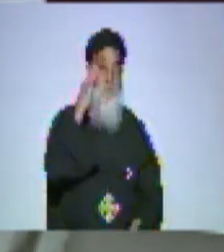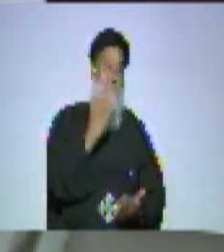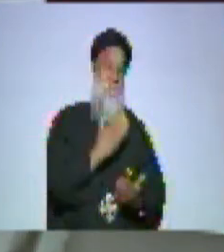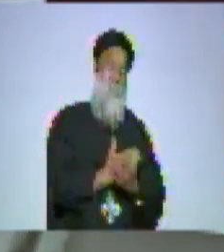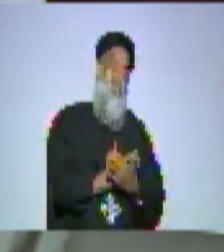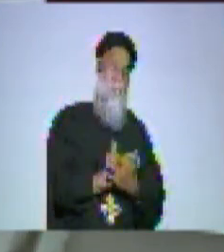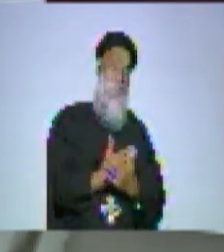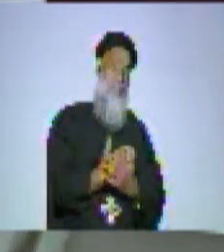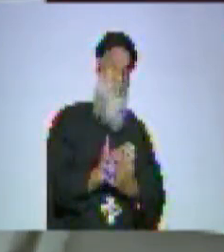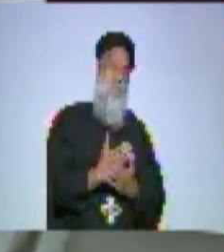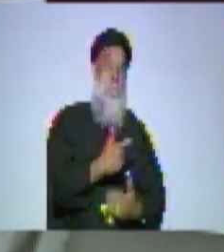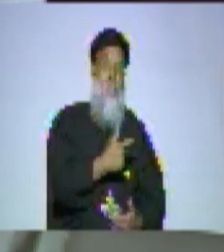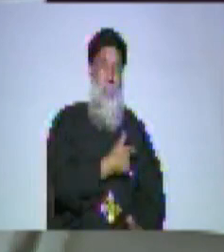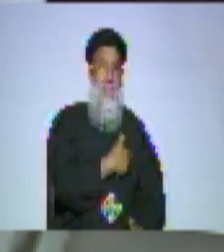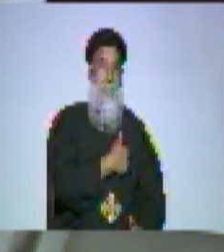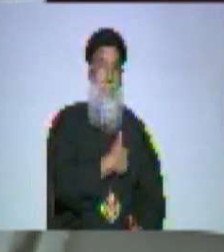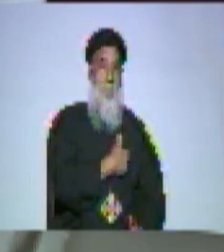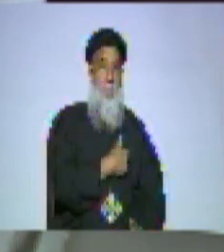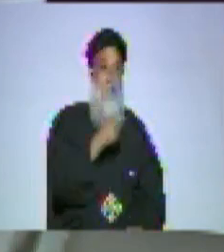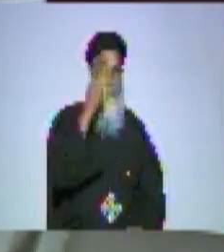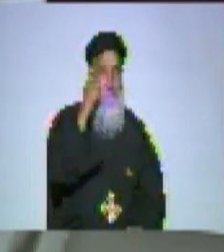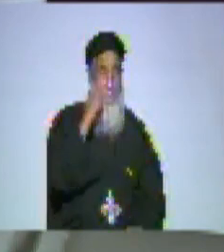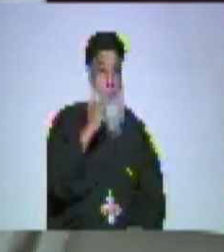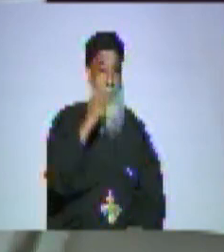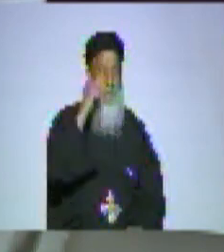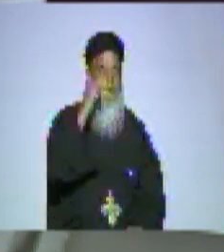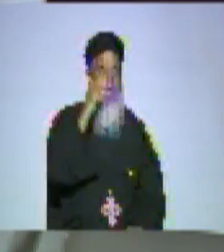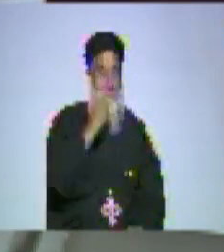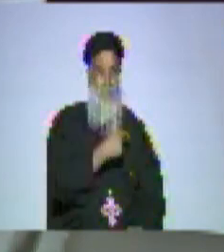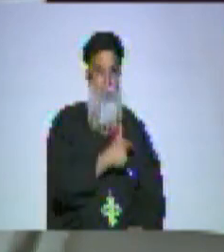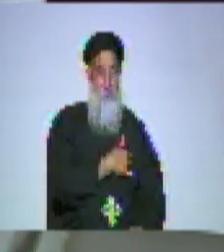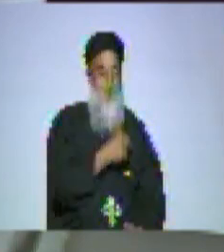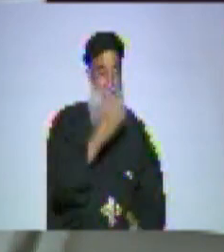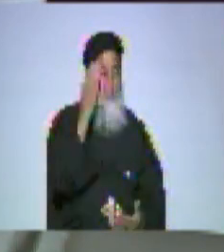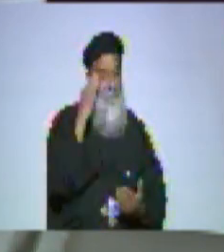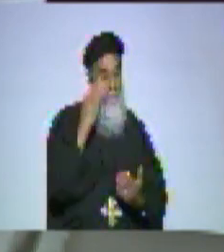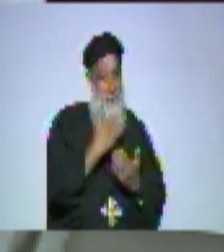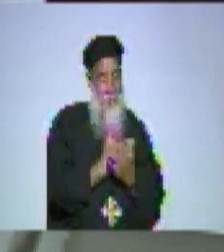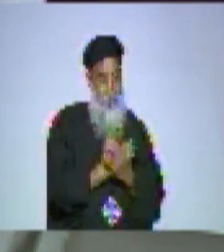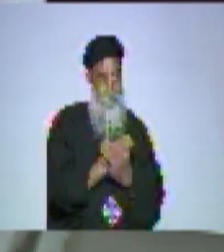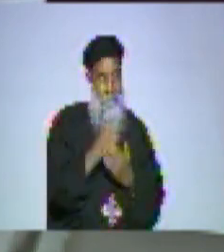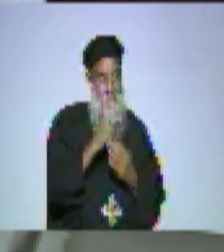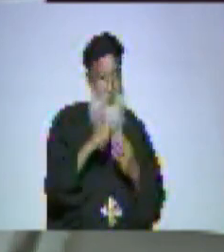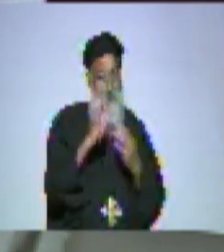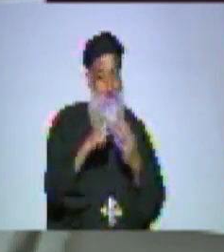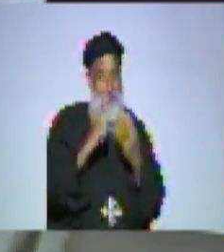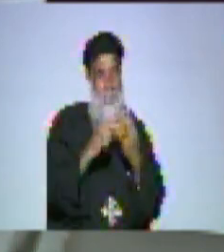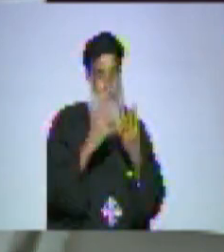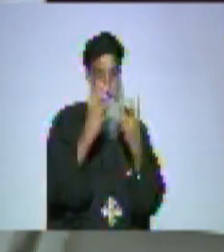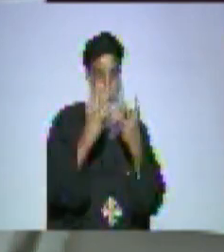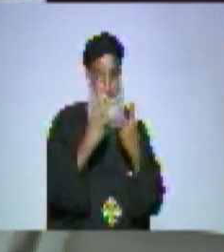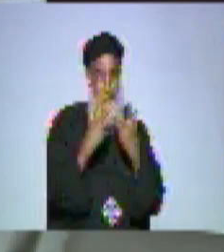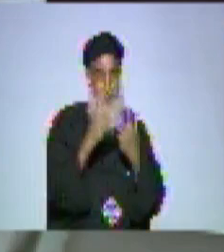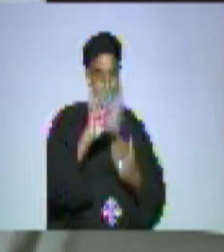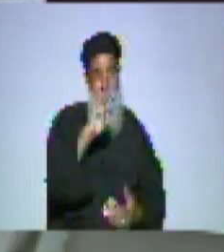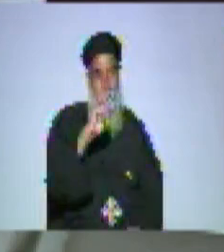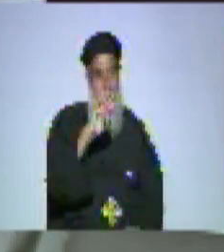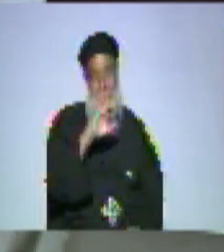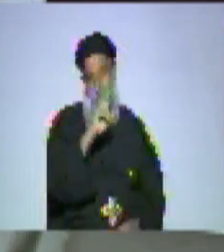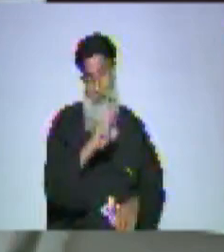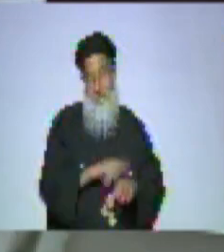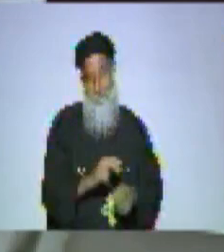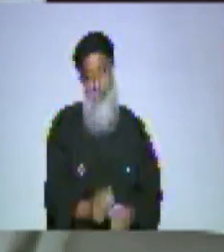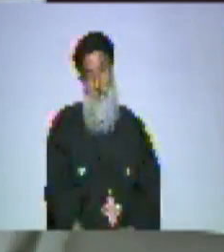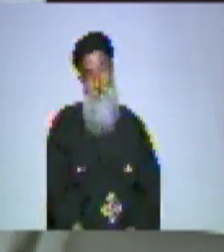ومن كتر انه صبر ومن كثر انه تسامح ومره واثنين وعشره خلاص نبقى مش قادر تاني